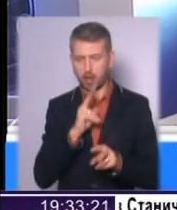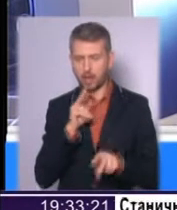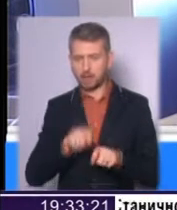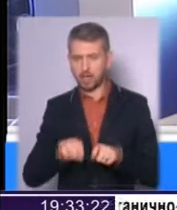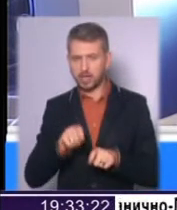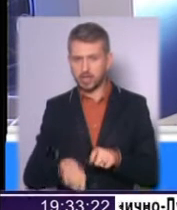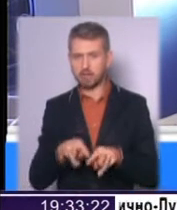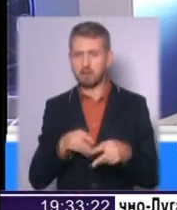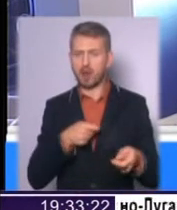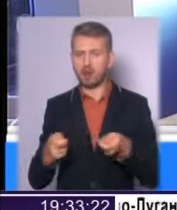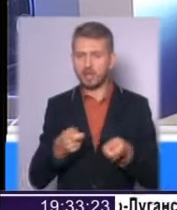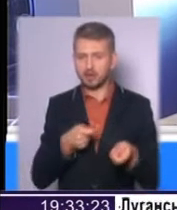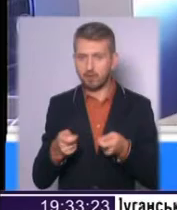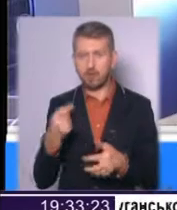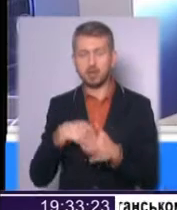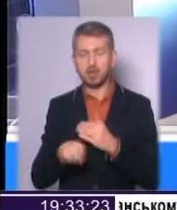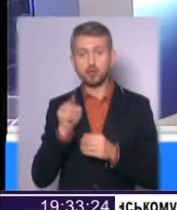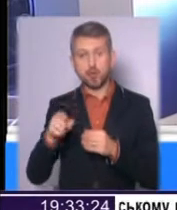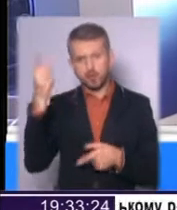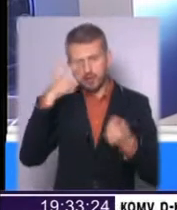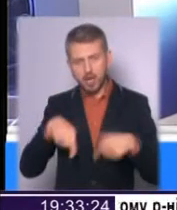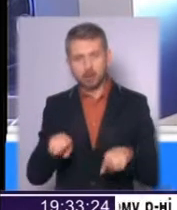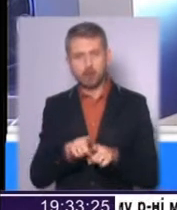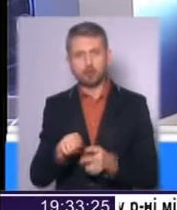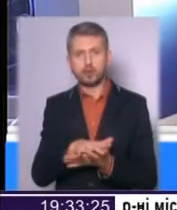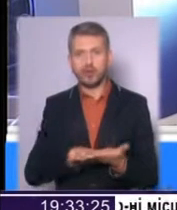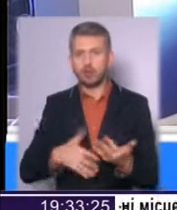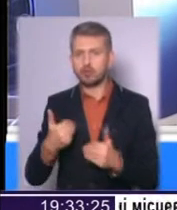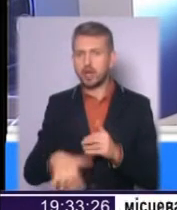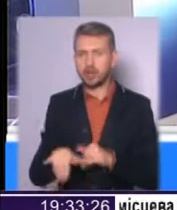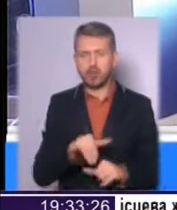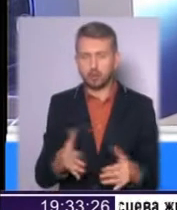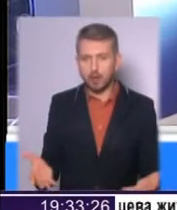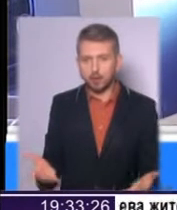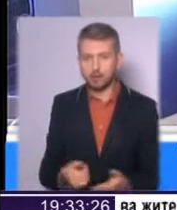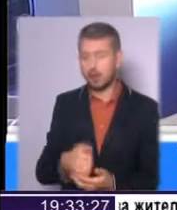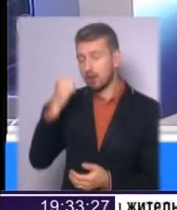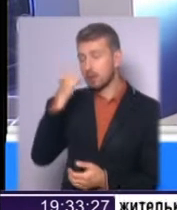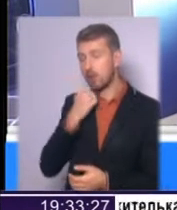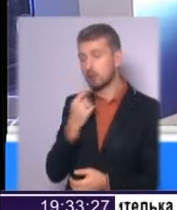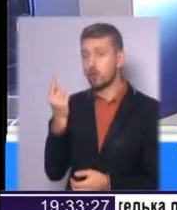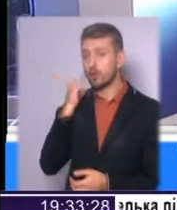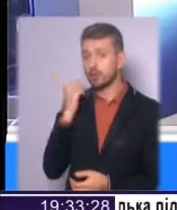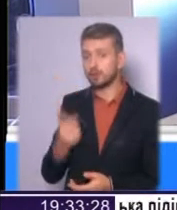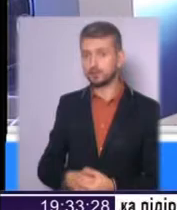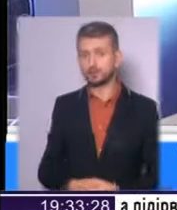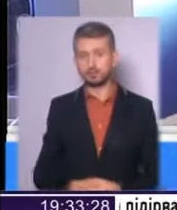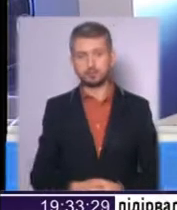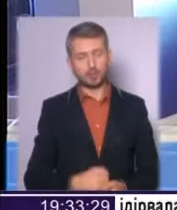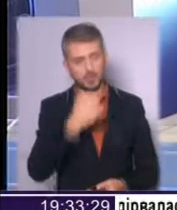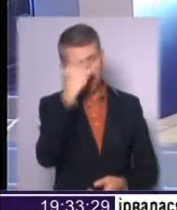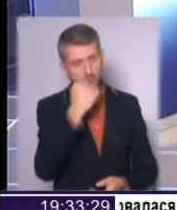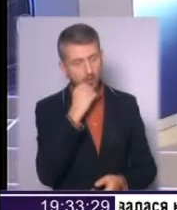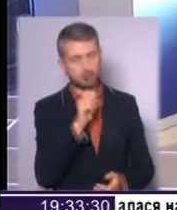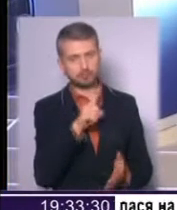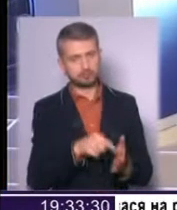здравоохранення уничтожено. А парламент рассматривает какие-то совершенно непонятные законы, которые, мягко говоря, к сегодняшнему